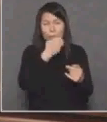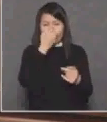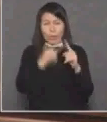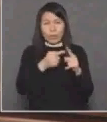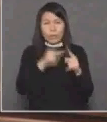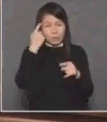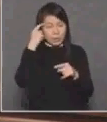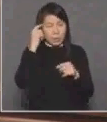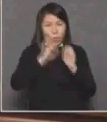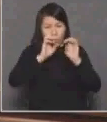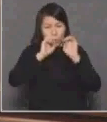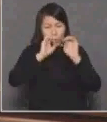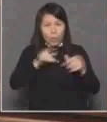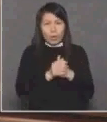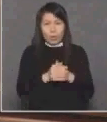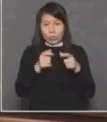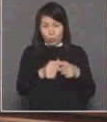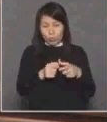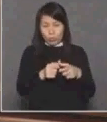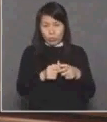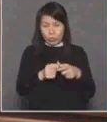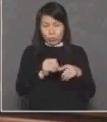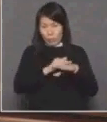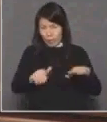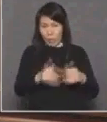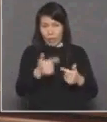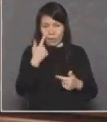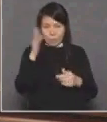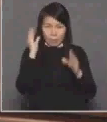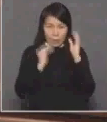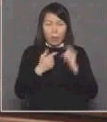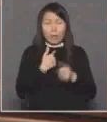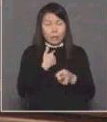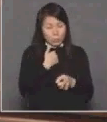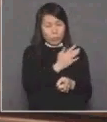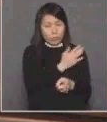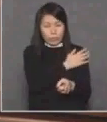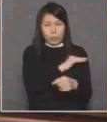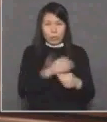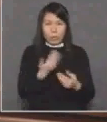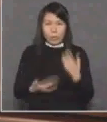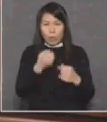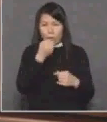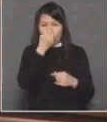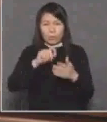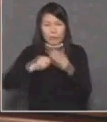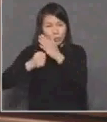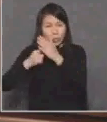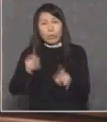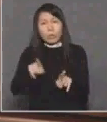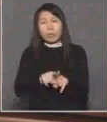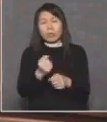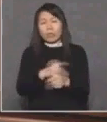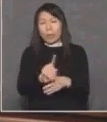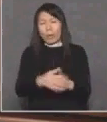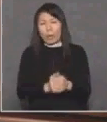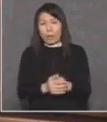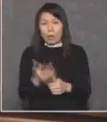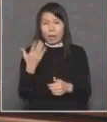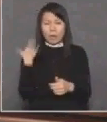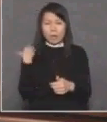一啲公正持平嘅新聞，呢啲係佢哋嘅責任。但係我哋香港電台點樣呢？喺幾十日